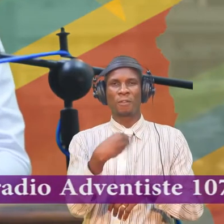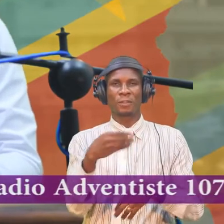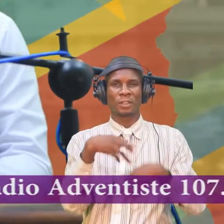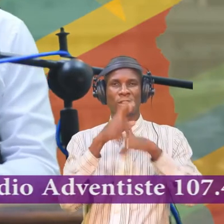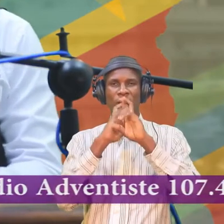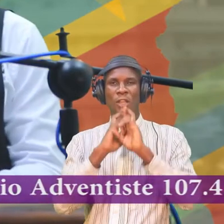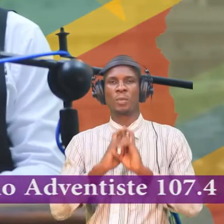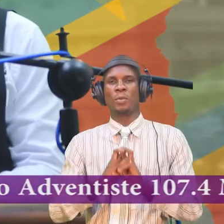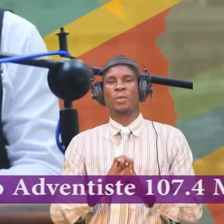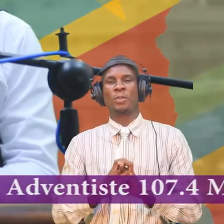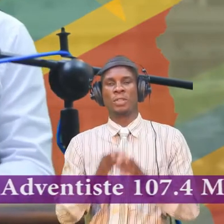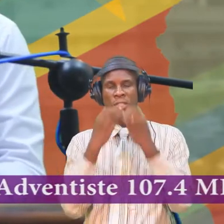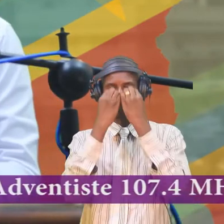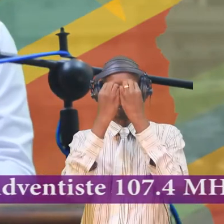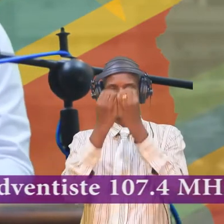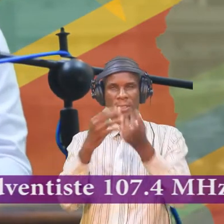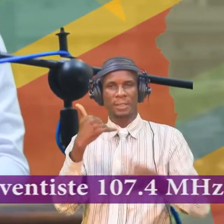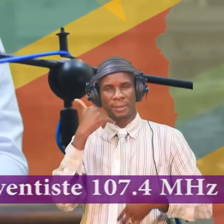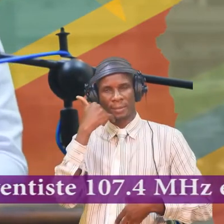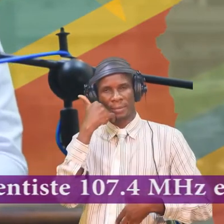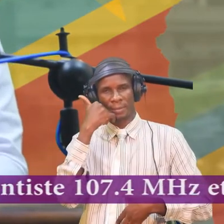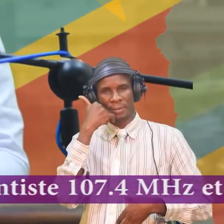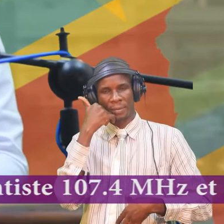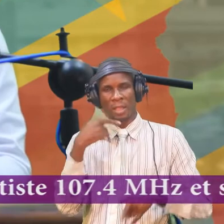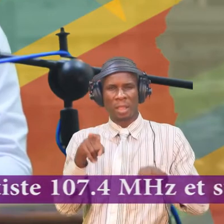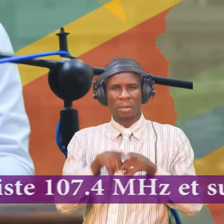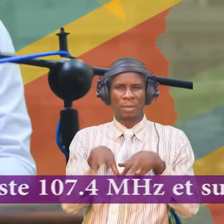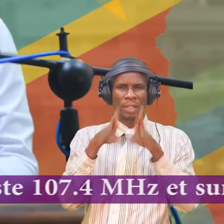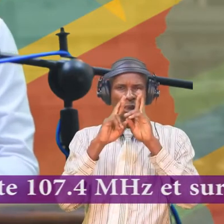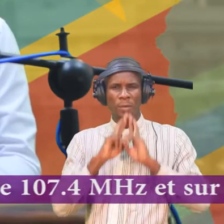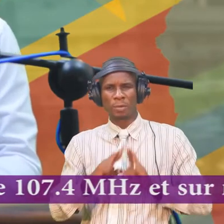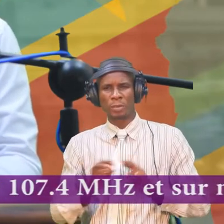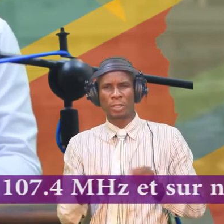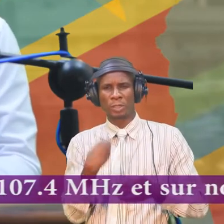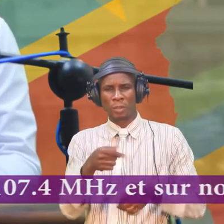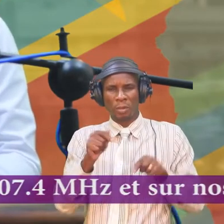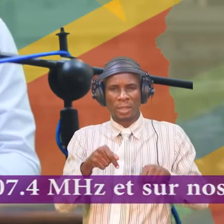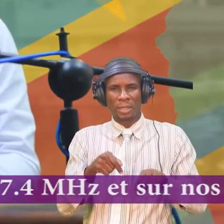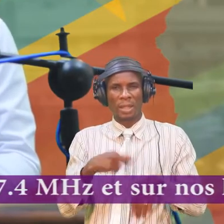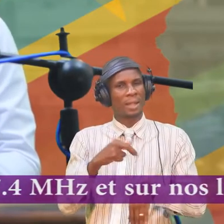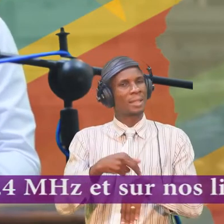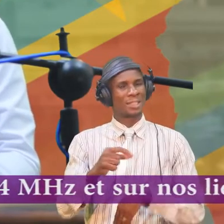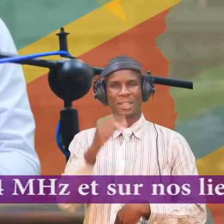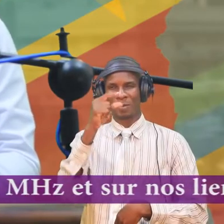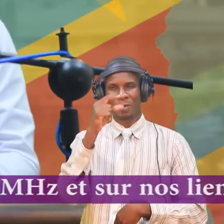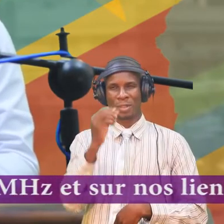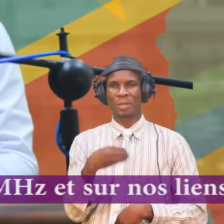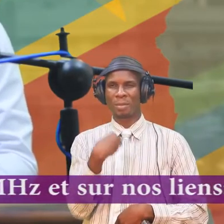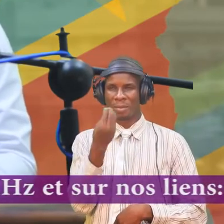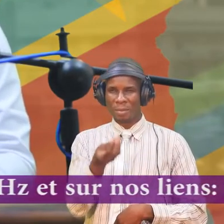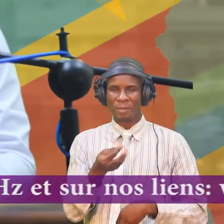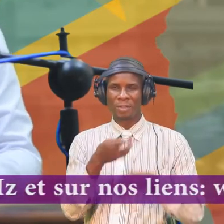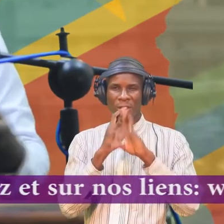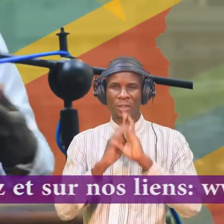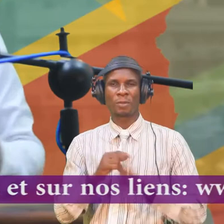WhatsApp ili tuweze kujibu. Hata majibu ambayo tumetoa sasa hivi ni mafupi